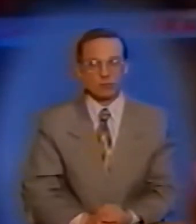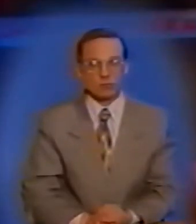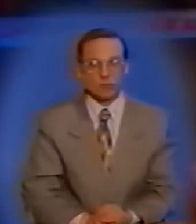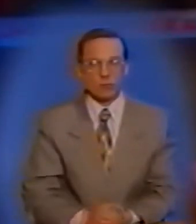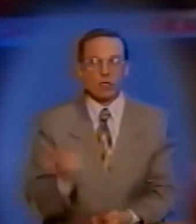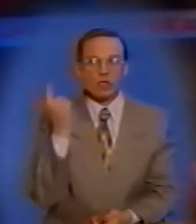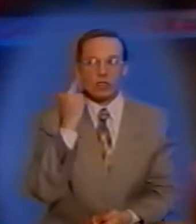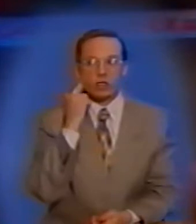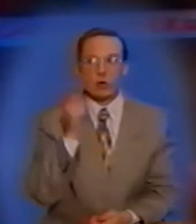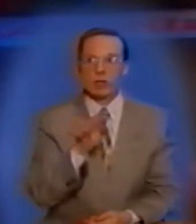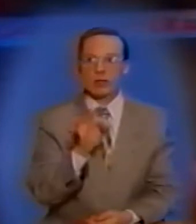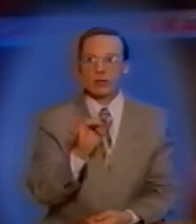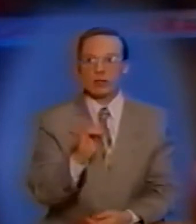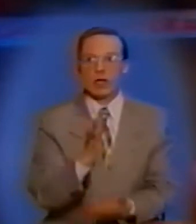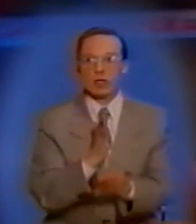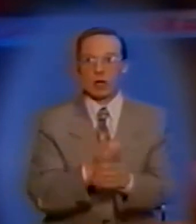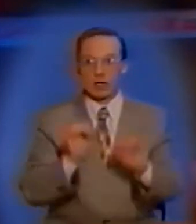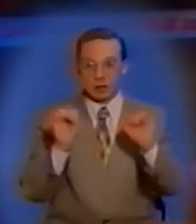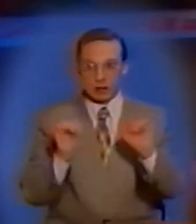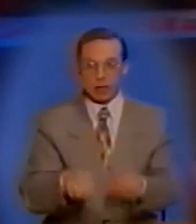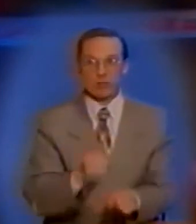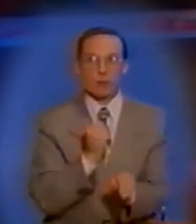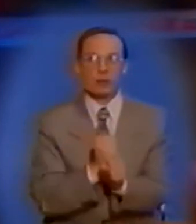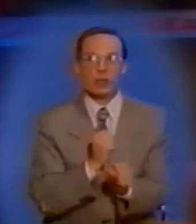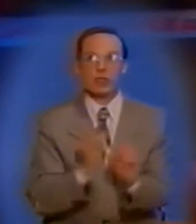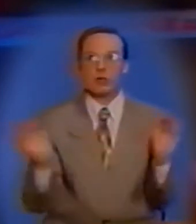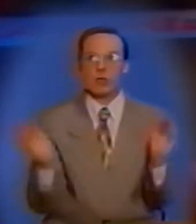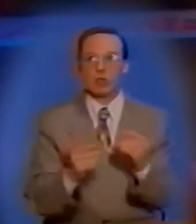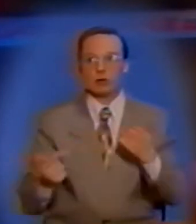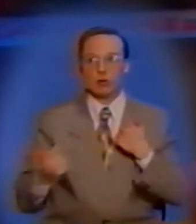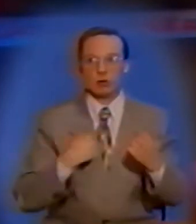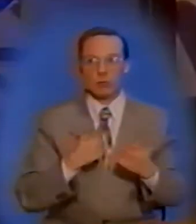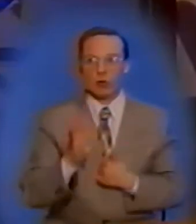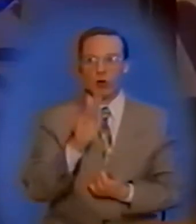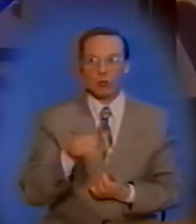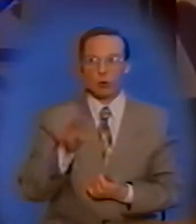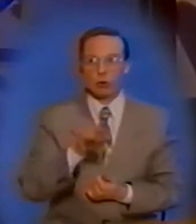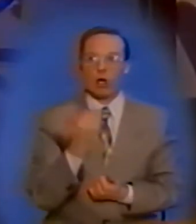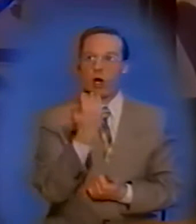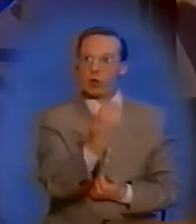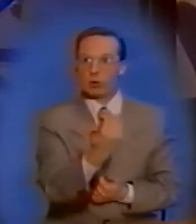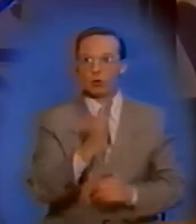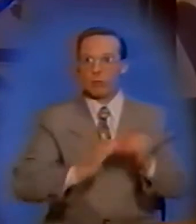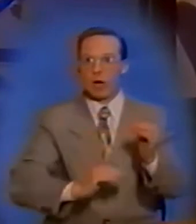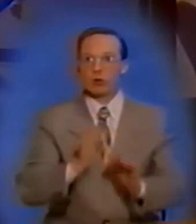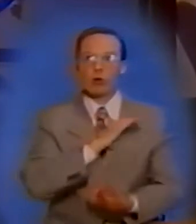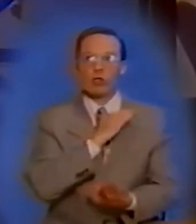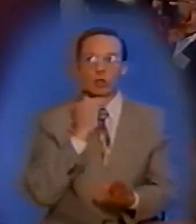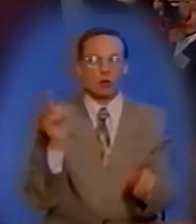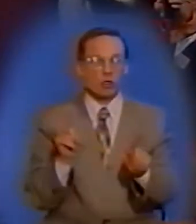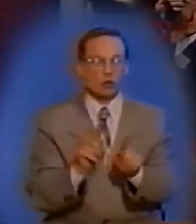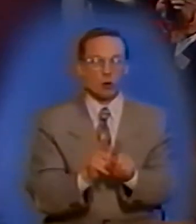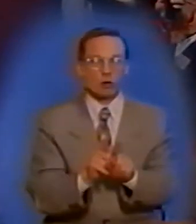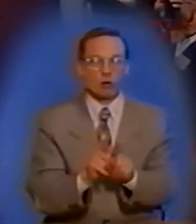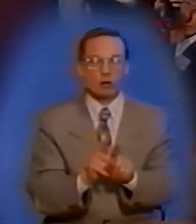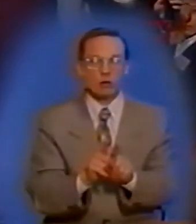Išgirdau. Tai yra galima padaryti mažiau skausmingų būdų. Ar jūsų praktikoje daug būtent tokio